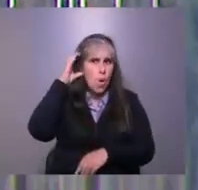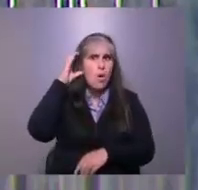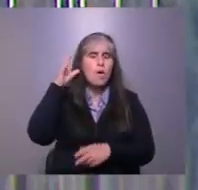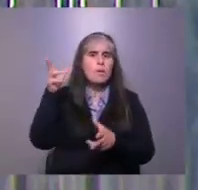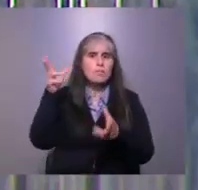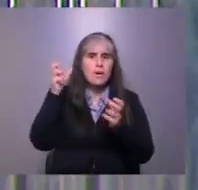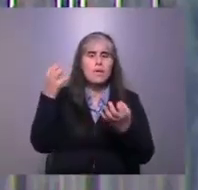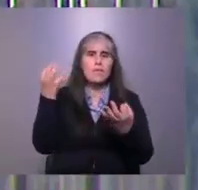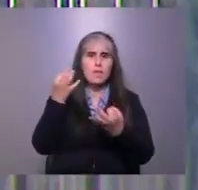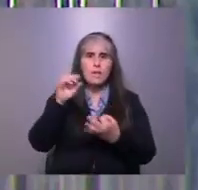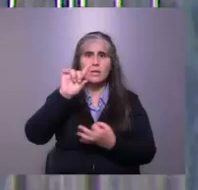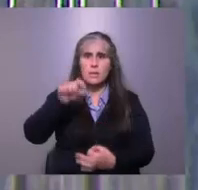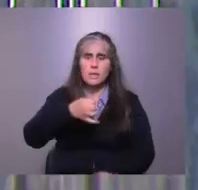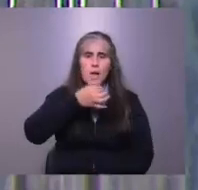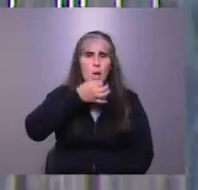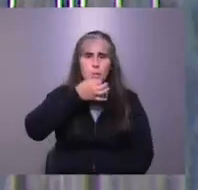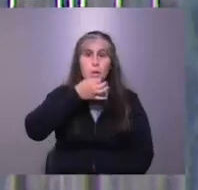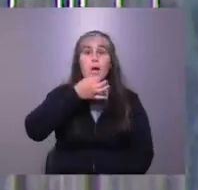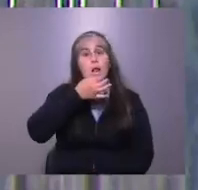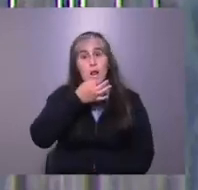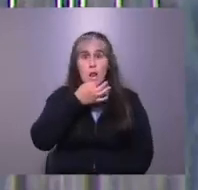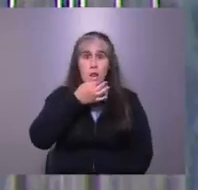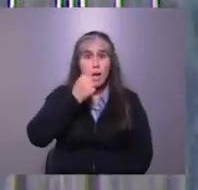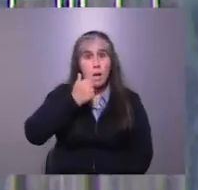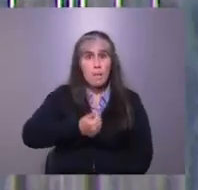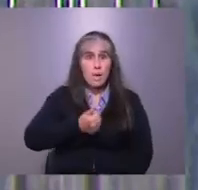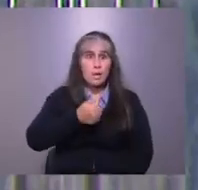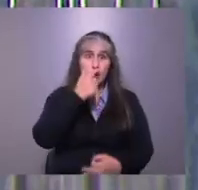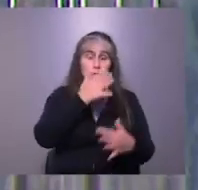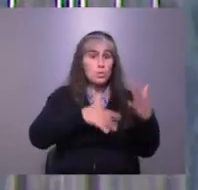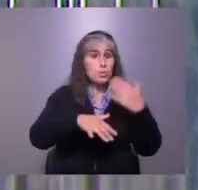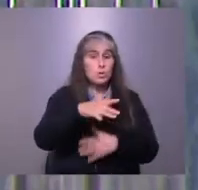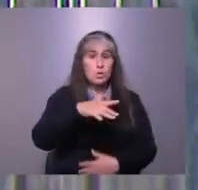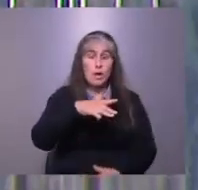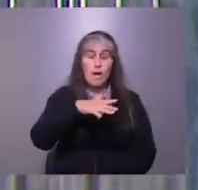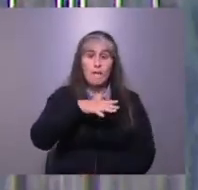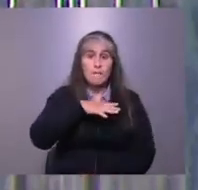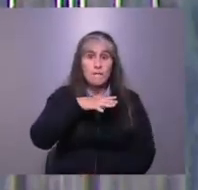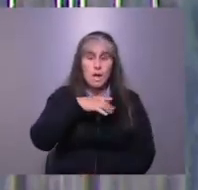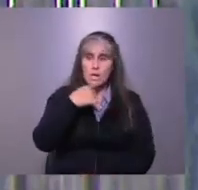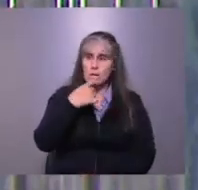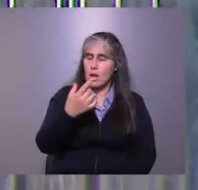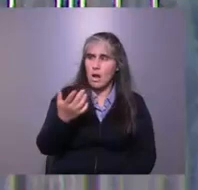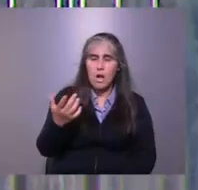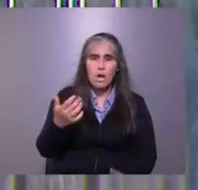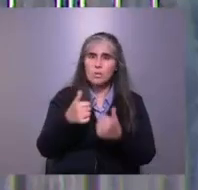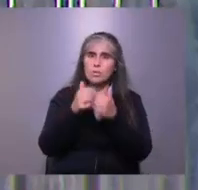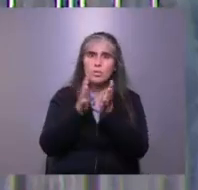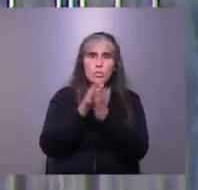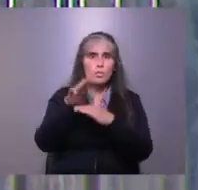Więzy języka się rozwiązały i mógł prawidłowo mówić. i pełni zdumienia